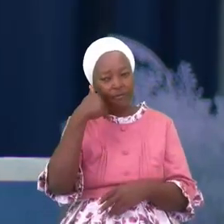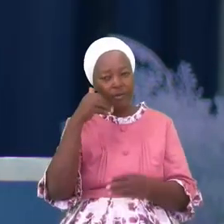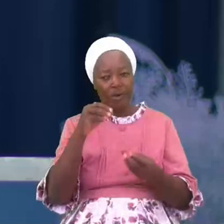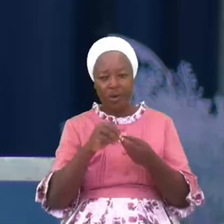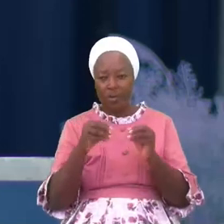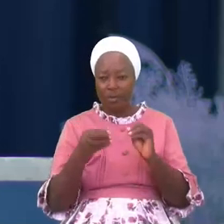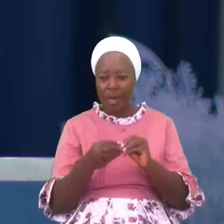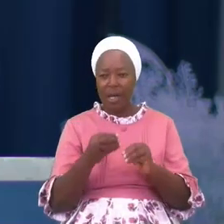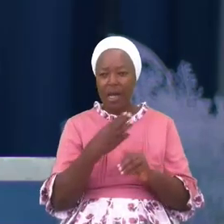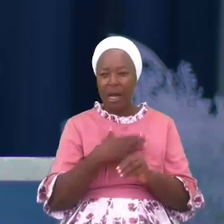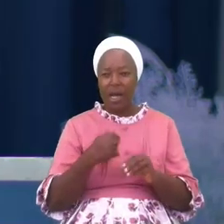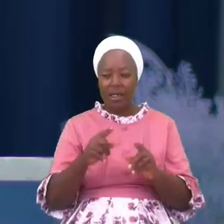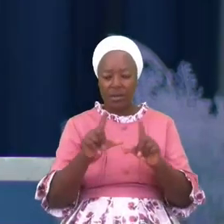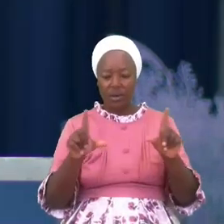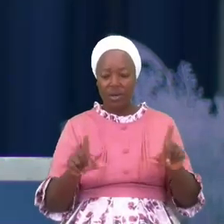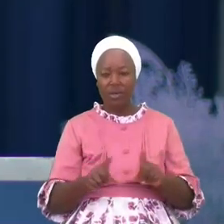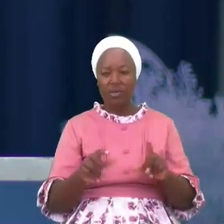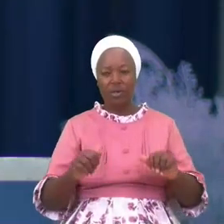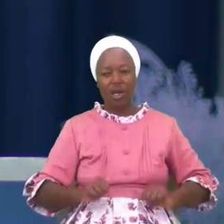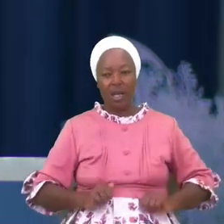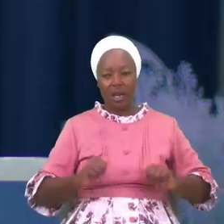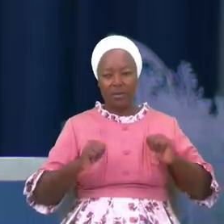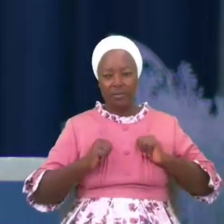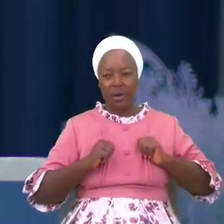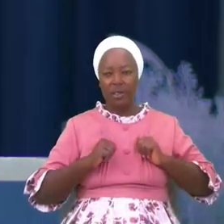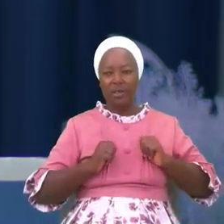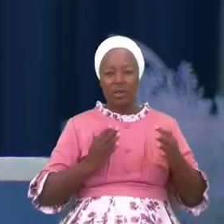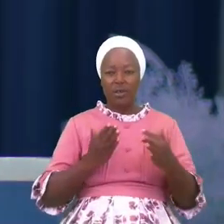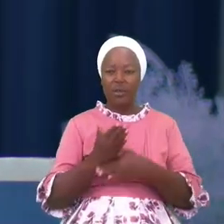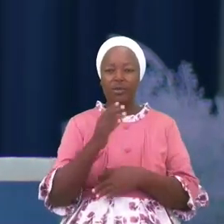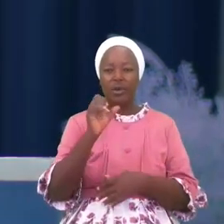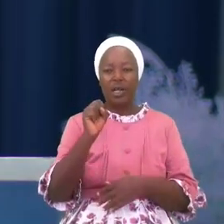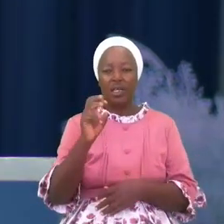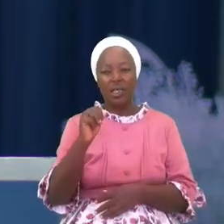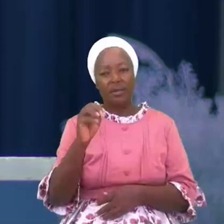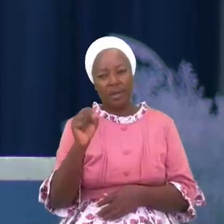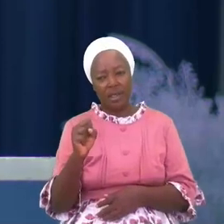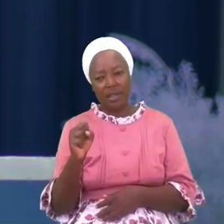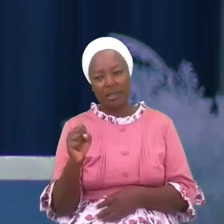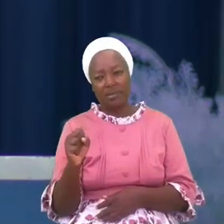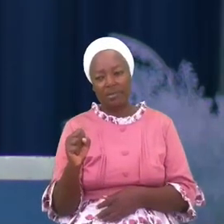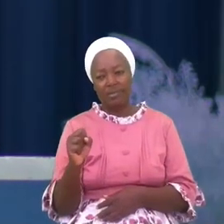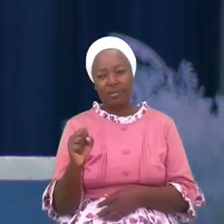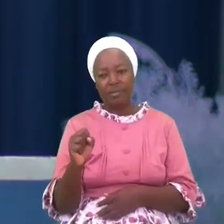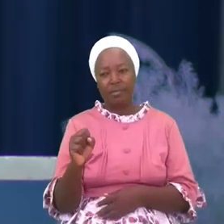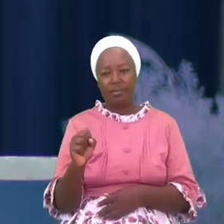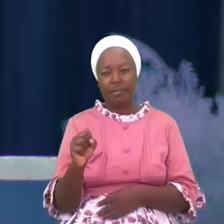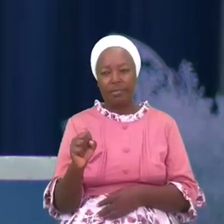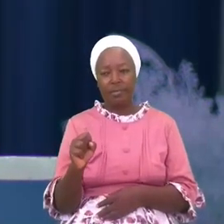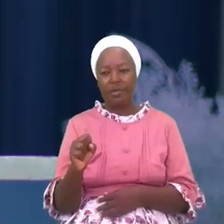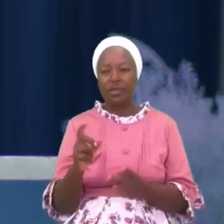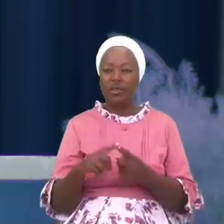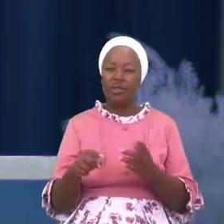téléphone et votre adresse, quartier, ville. Numéro de la rue si vous